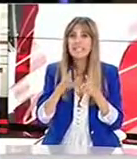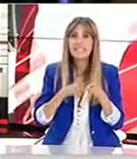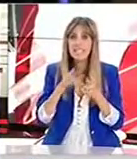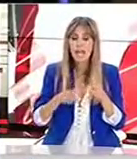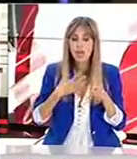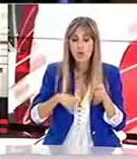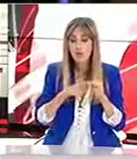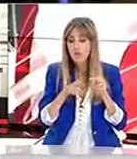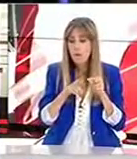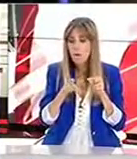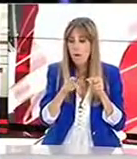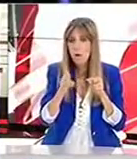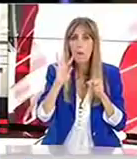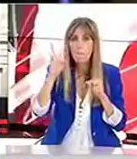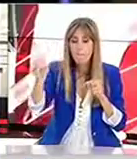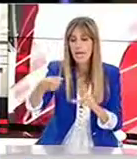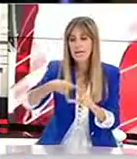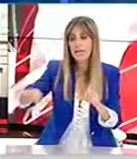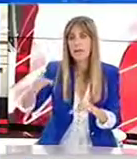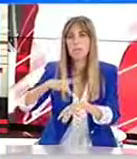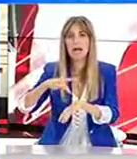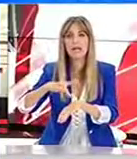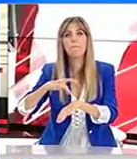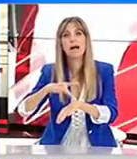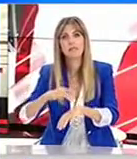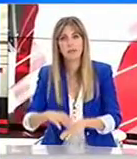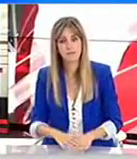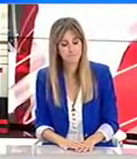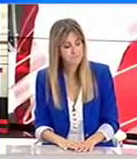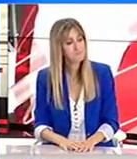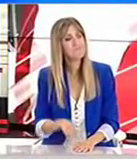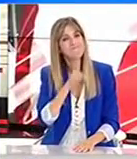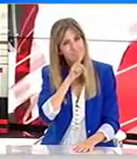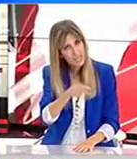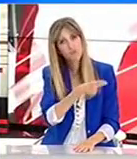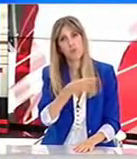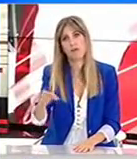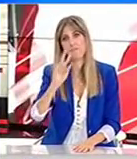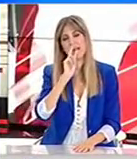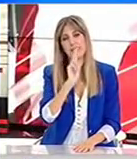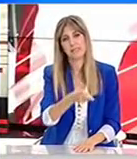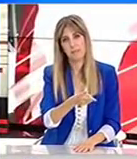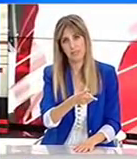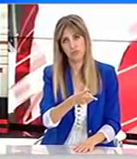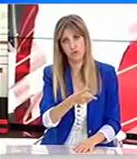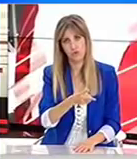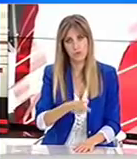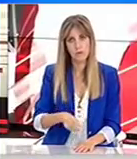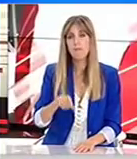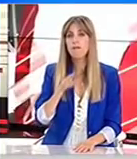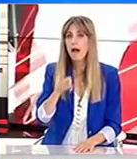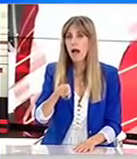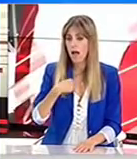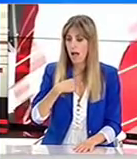Ναι, σε σχέση με την έλευση του σιδηροδρόμου απλά να σας απαντήσω ότι είναι ένα έργο το οποίο το έχουμε εξαγγείλει,